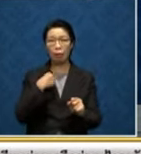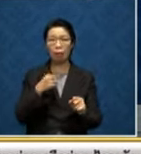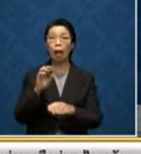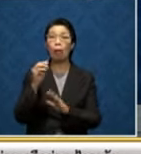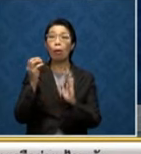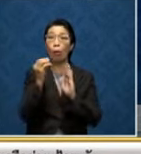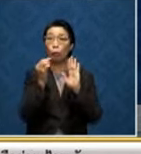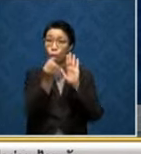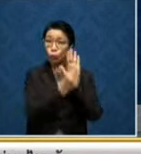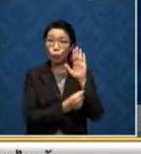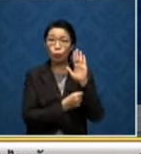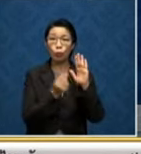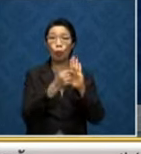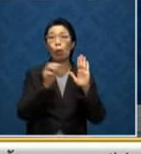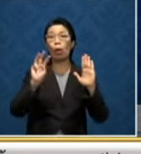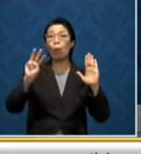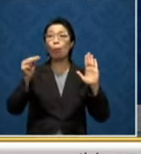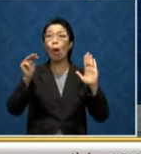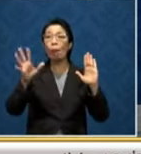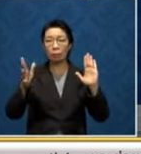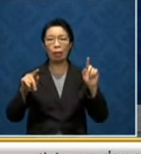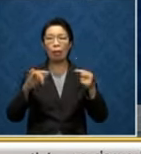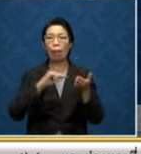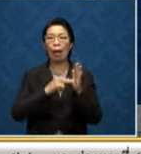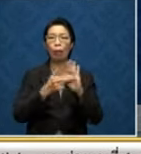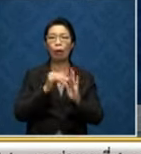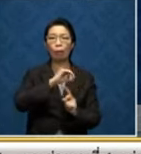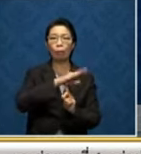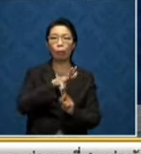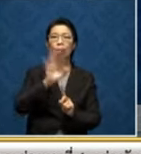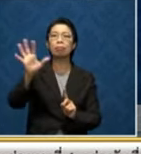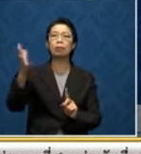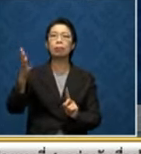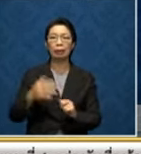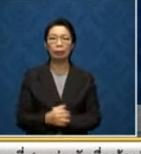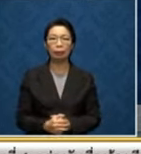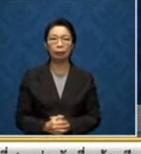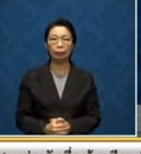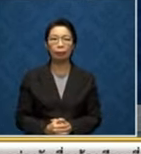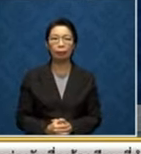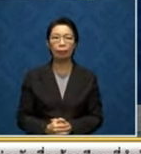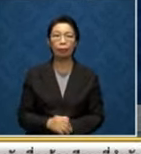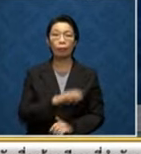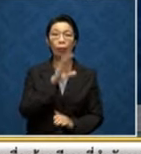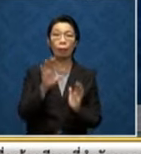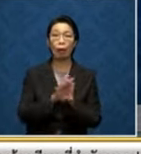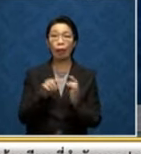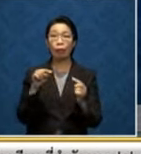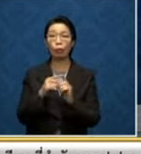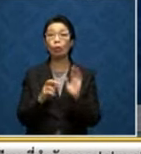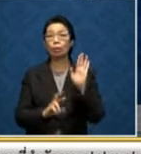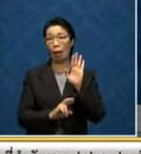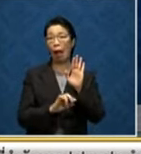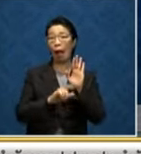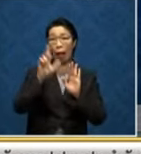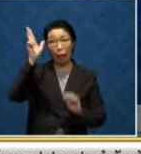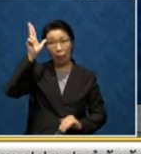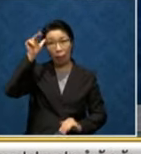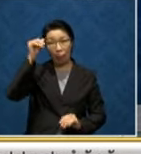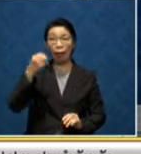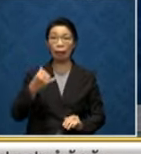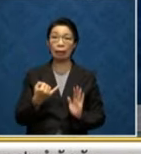นั่นคือการกระจายโครงข่ายที่ไม่ทั่วถึงและต่อไปครับนี่ก็คือภาพรวมของจังหวัดลำปางนะครับแล้ว